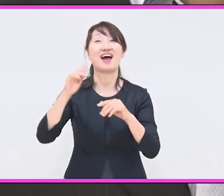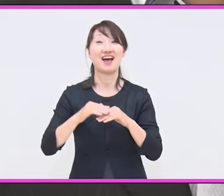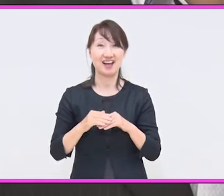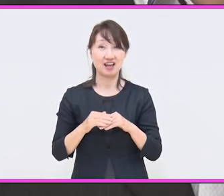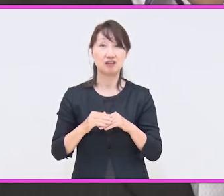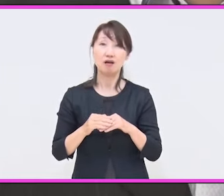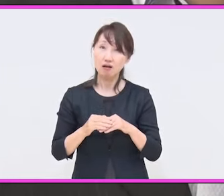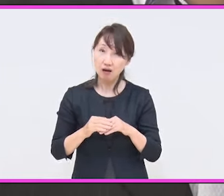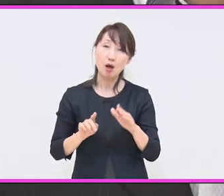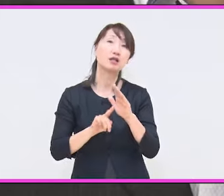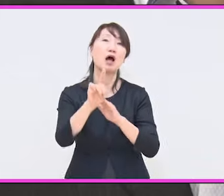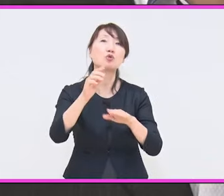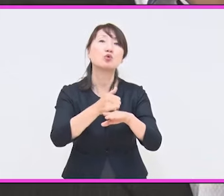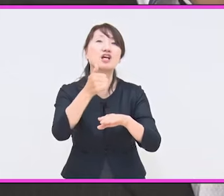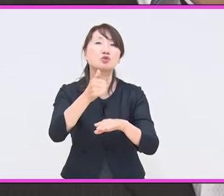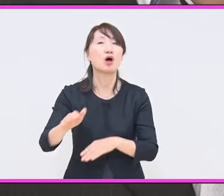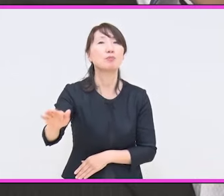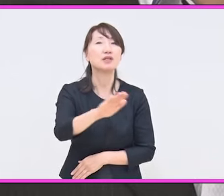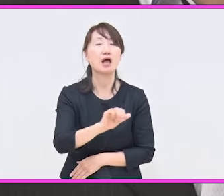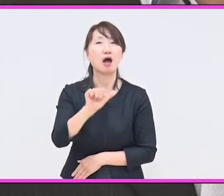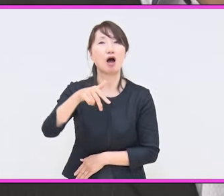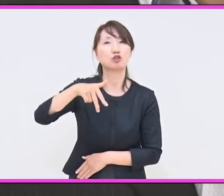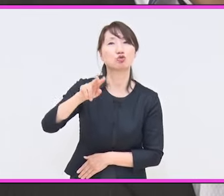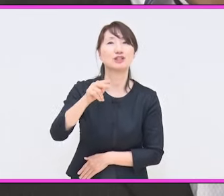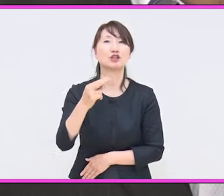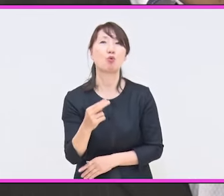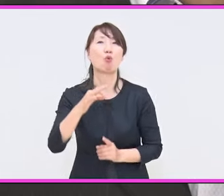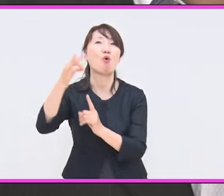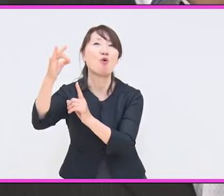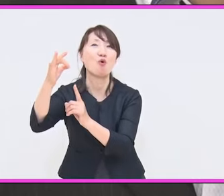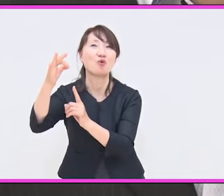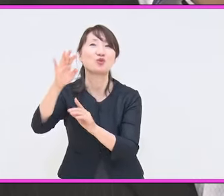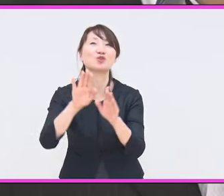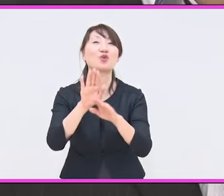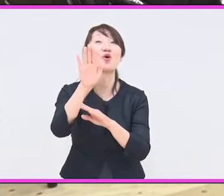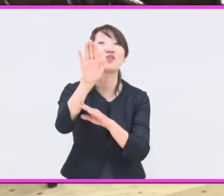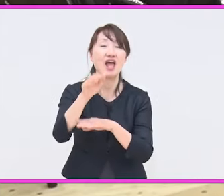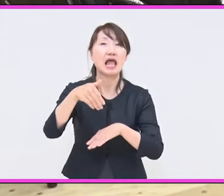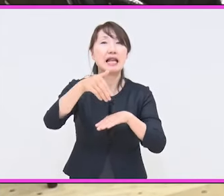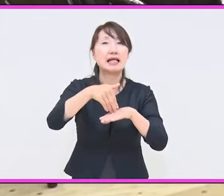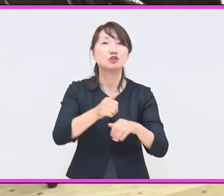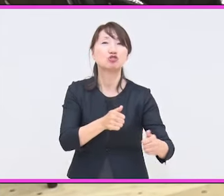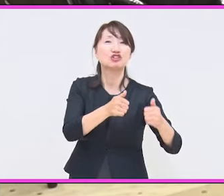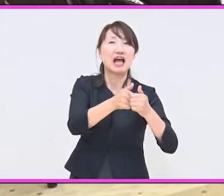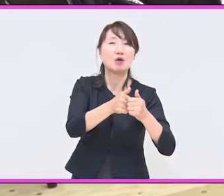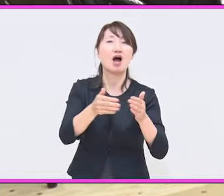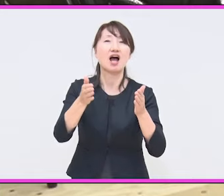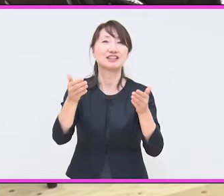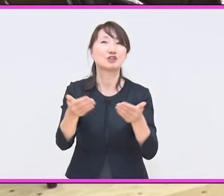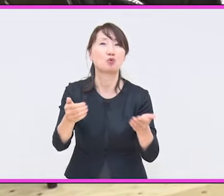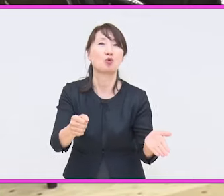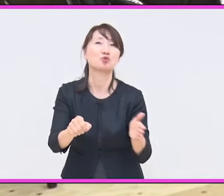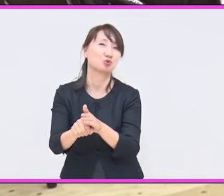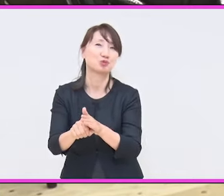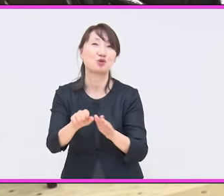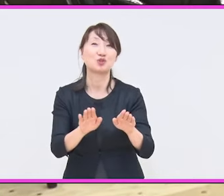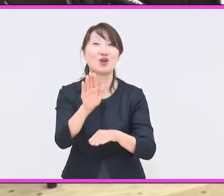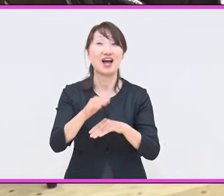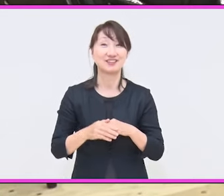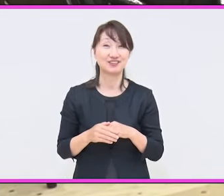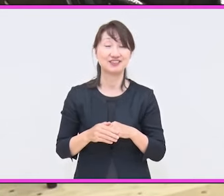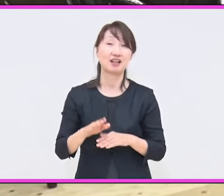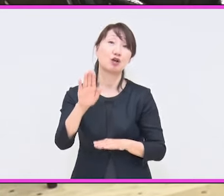はアスリートとして雇用していただいて、まあ、練習とか試合に関しても仕事扱いでという、まあ、かなりだから状況